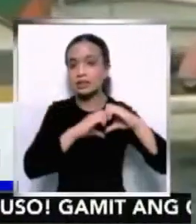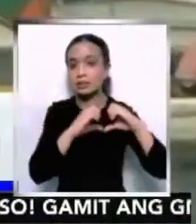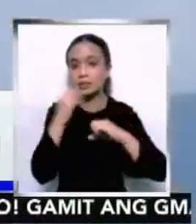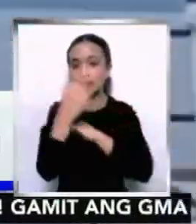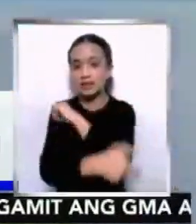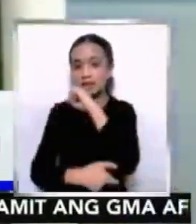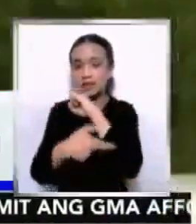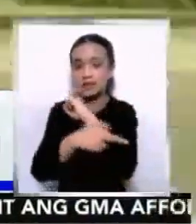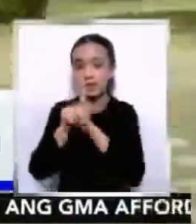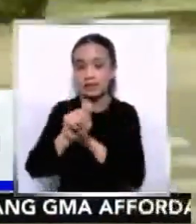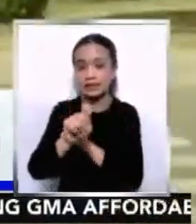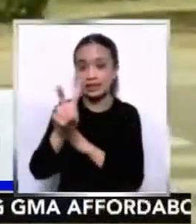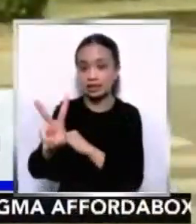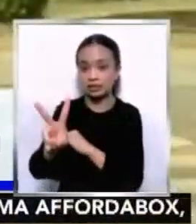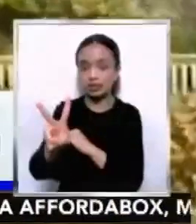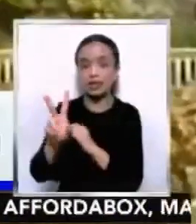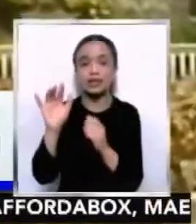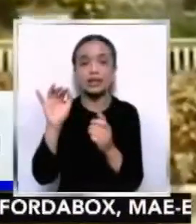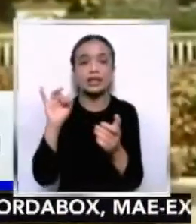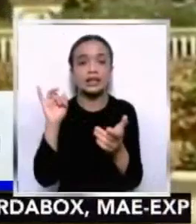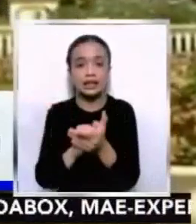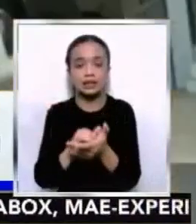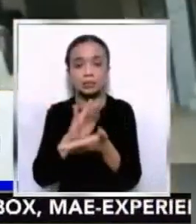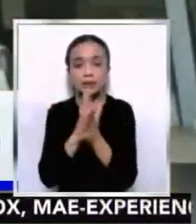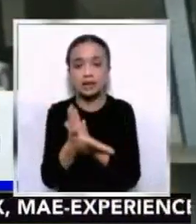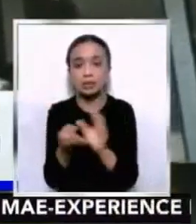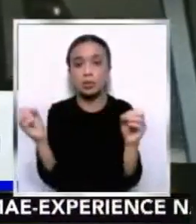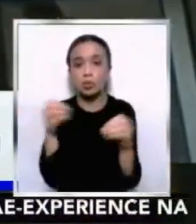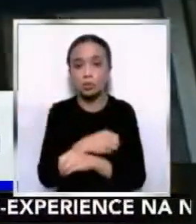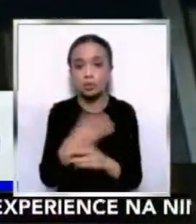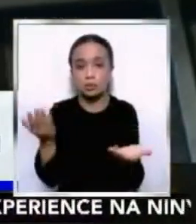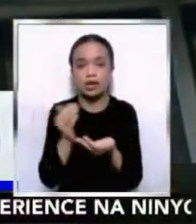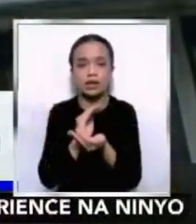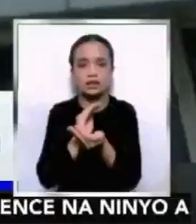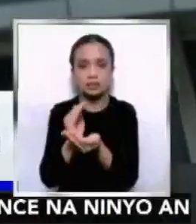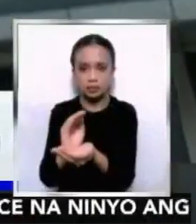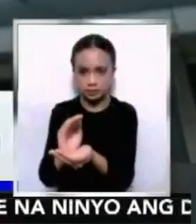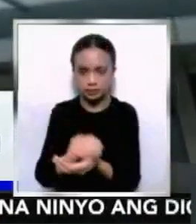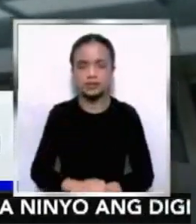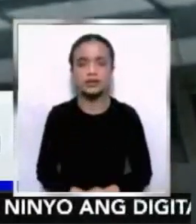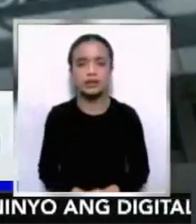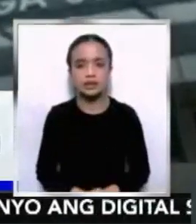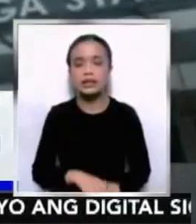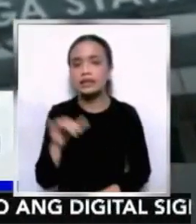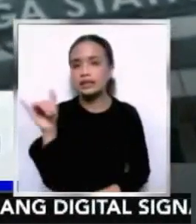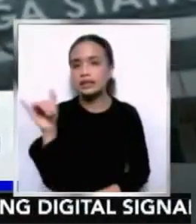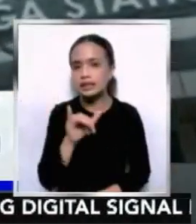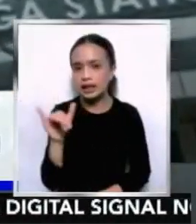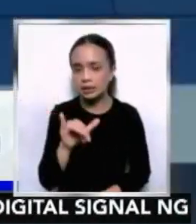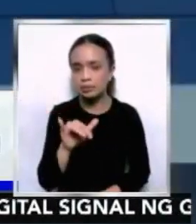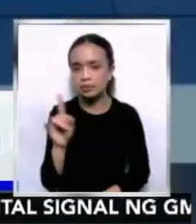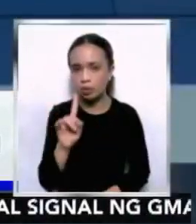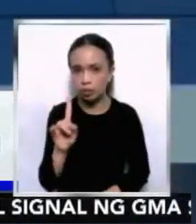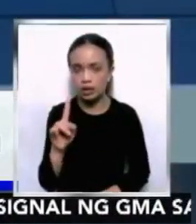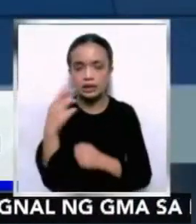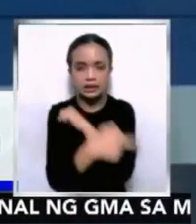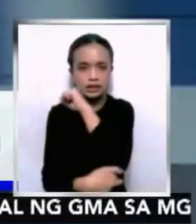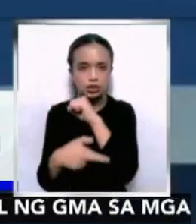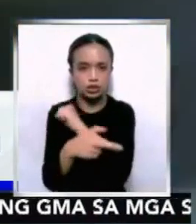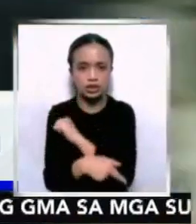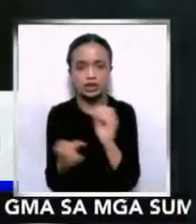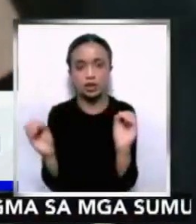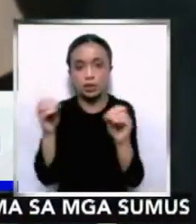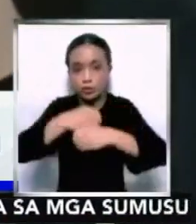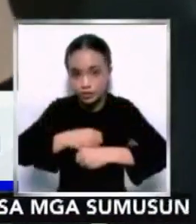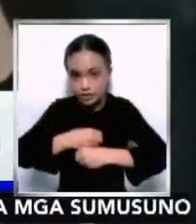po ang magsisilbing hub sa Zamboanga Peninsula. Ito rin ang kalabing isang regional station ng GMA Network sa